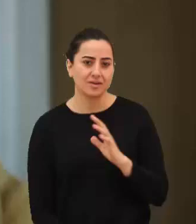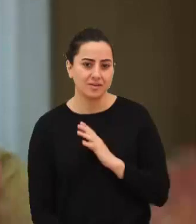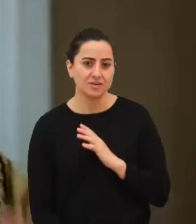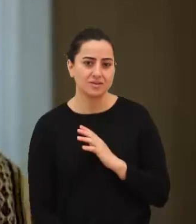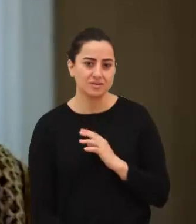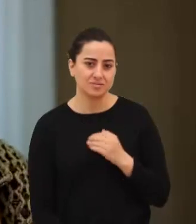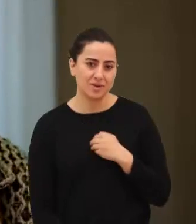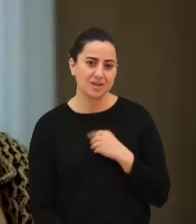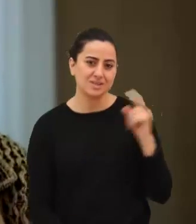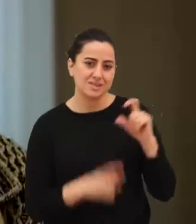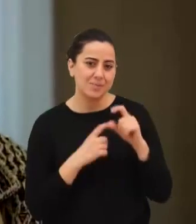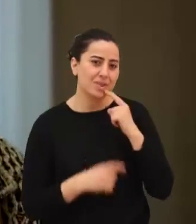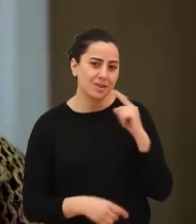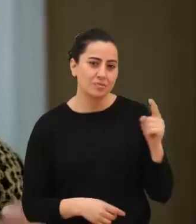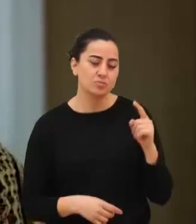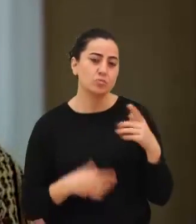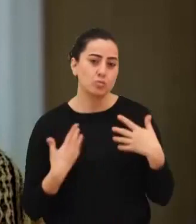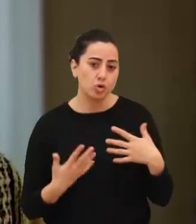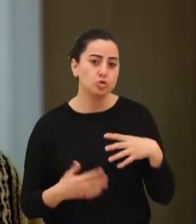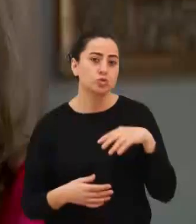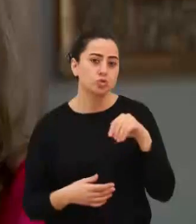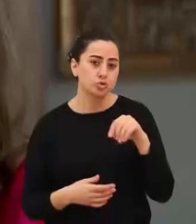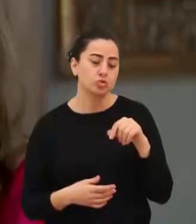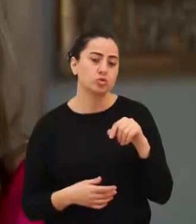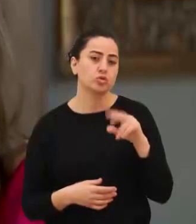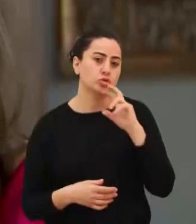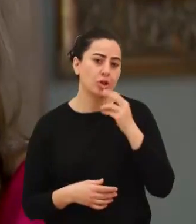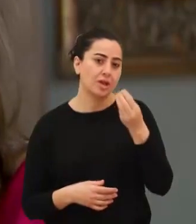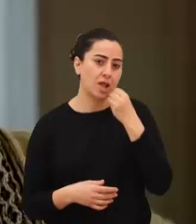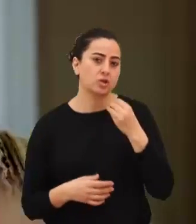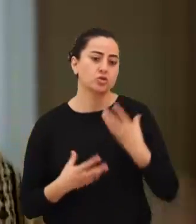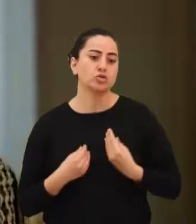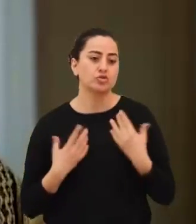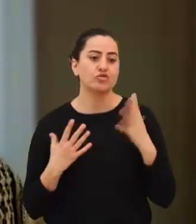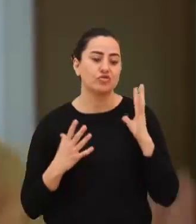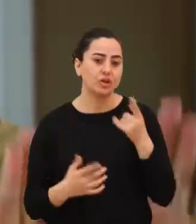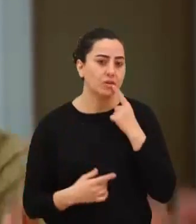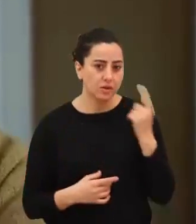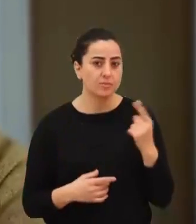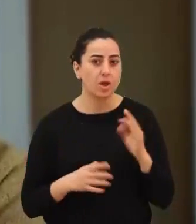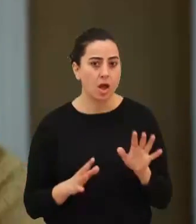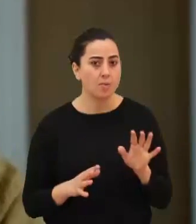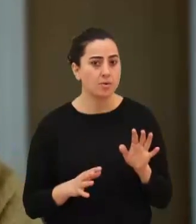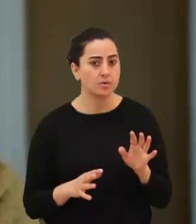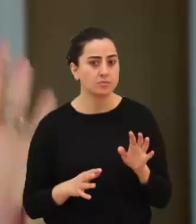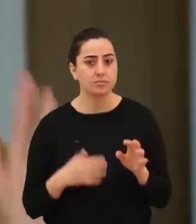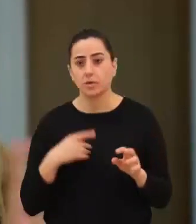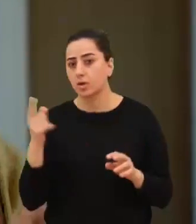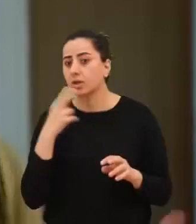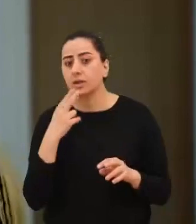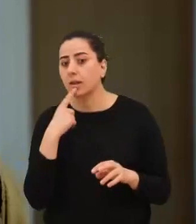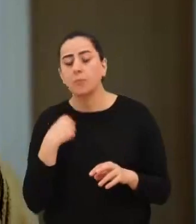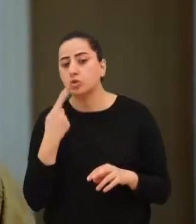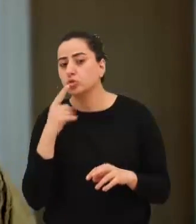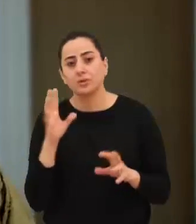değil. Ya ben Serpil Hanım'a dedim ki bol bol tuzlu ve soğanlı yerse sütü çoğalır dedim. Ama Badire Hanım'a hiçbir şey demedim. Bu konuyla